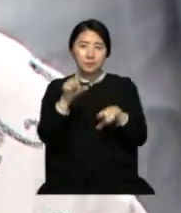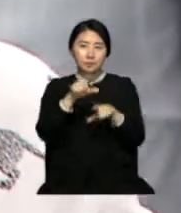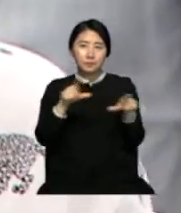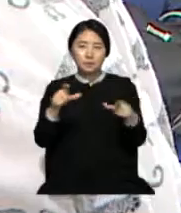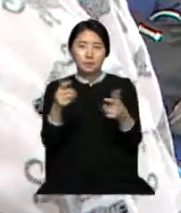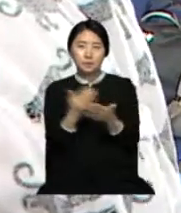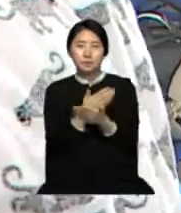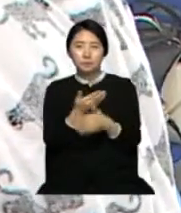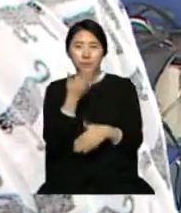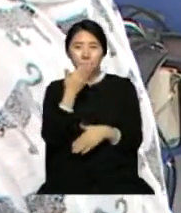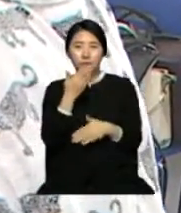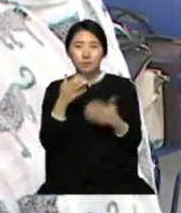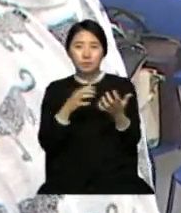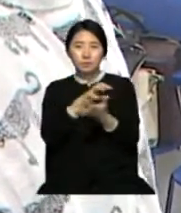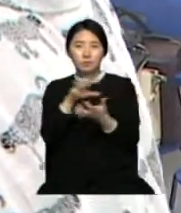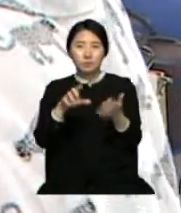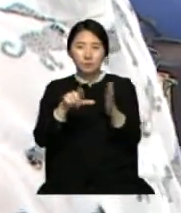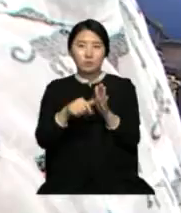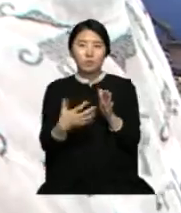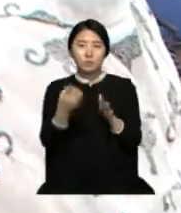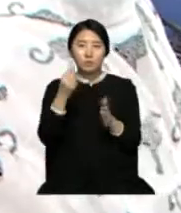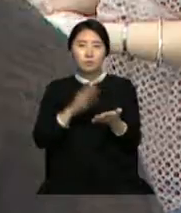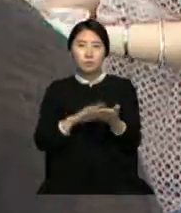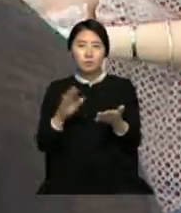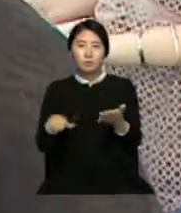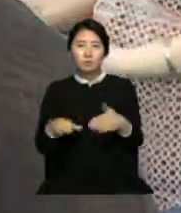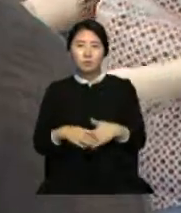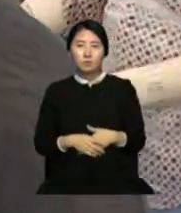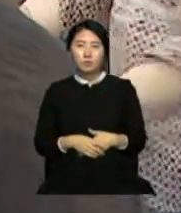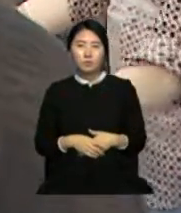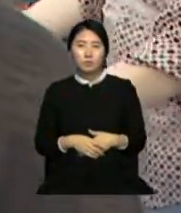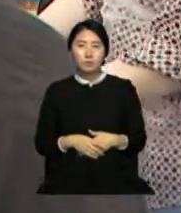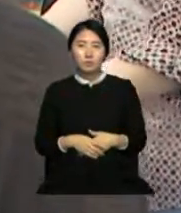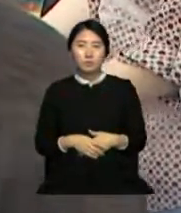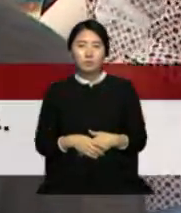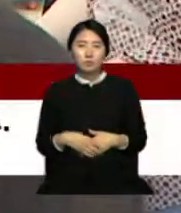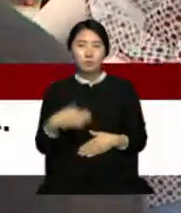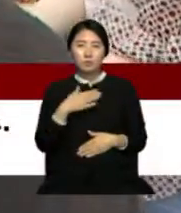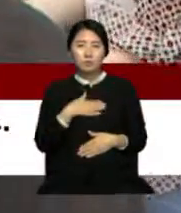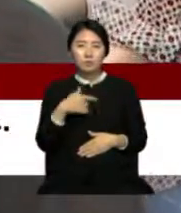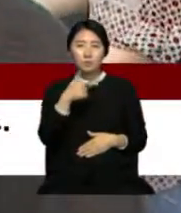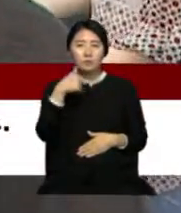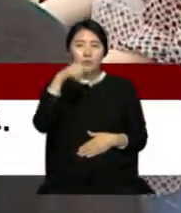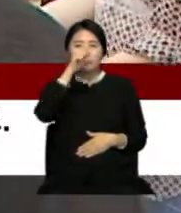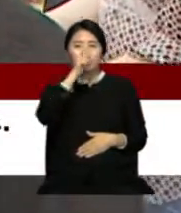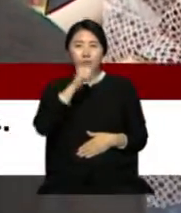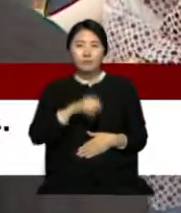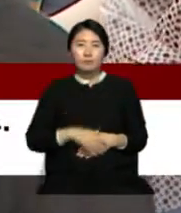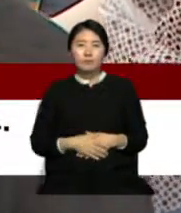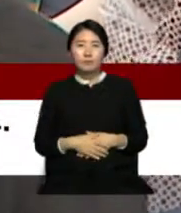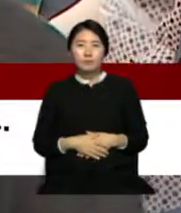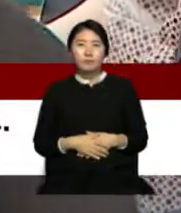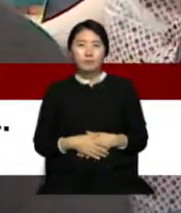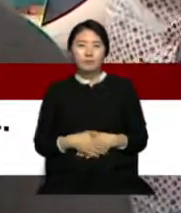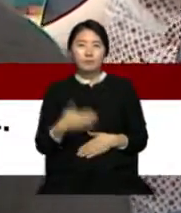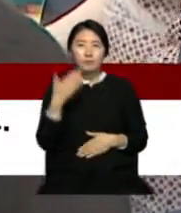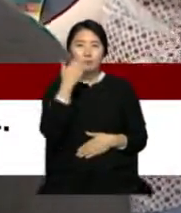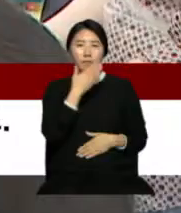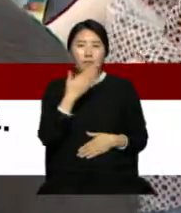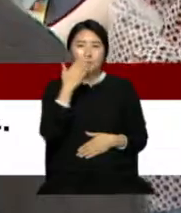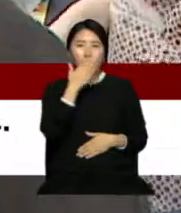나눠 먹으며 화합의 시간을 가졌습니다. 일단은 그냥 기분 너무 좋아요. 네, 왜냐면 저